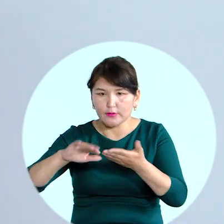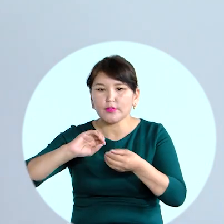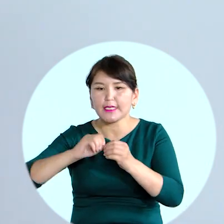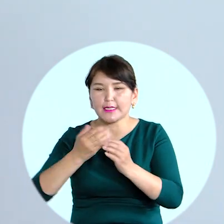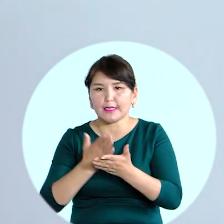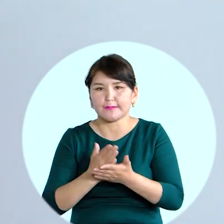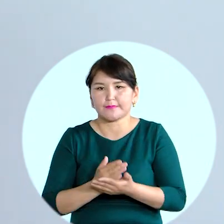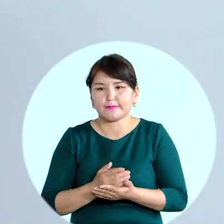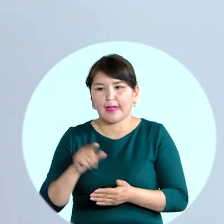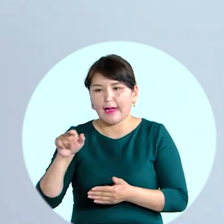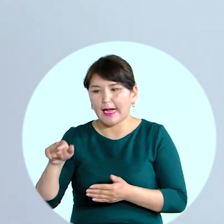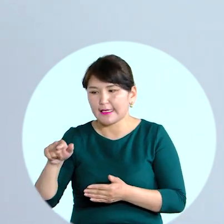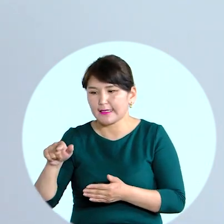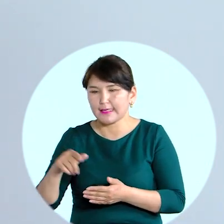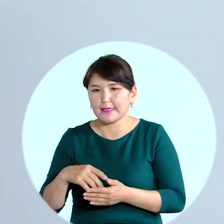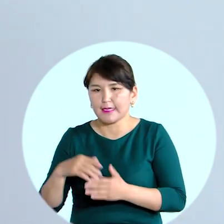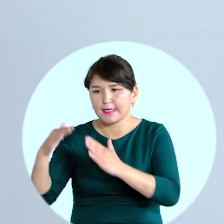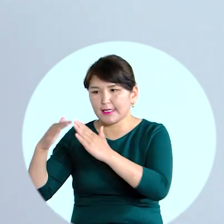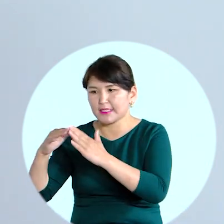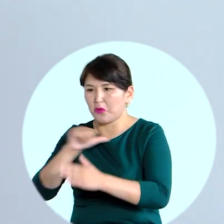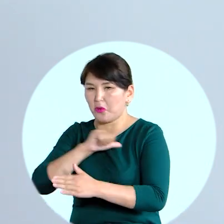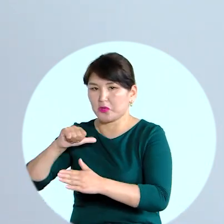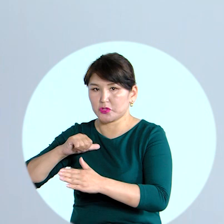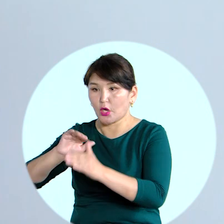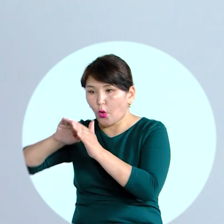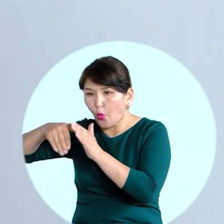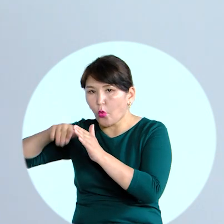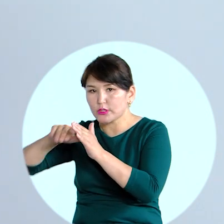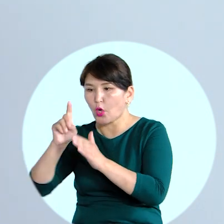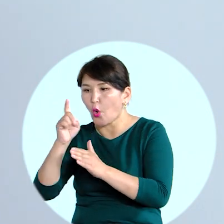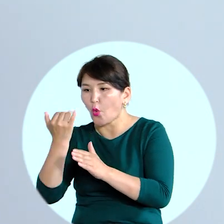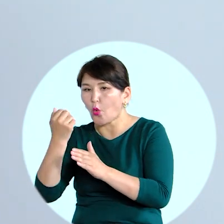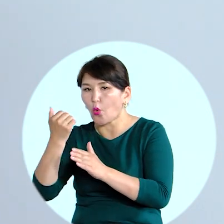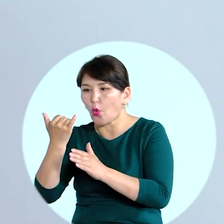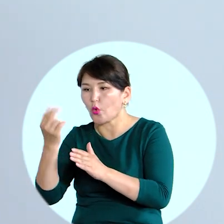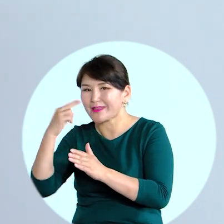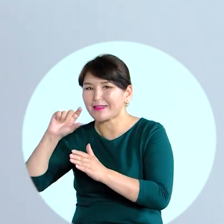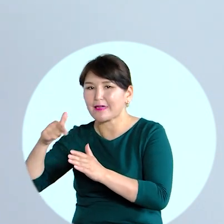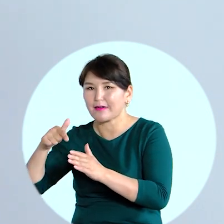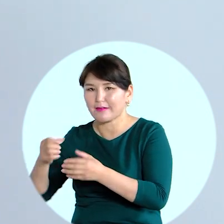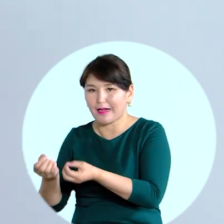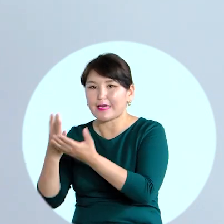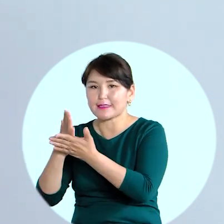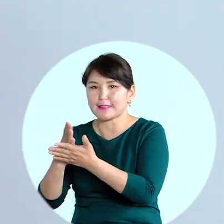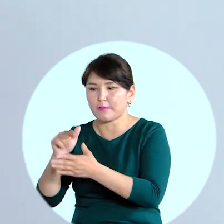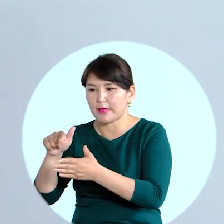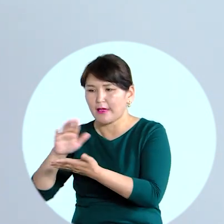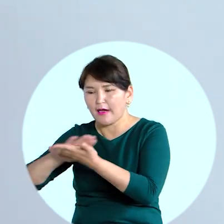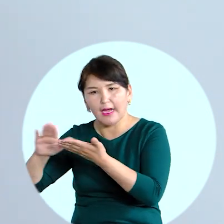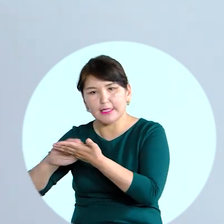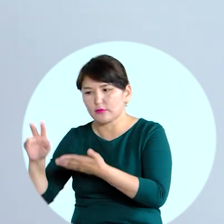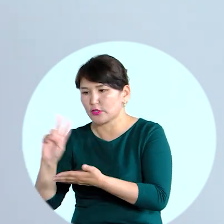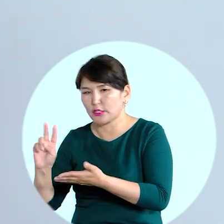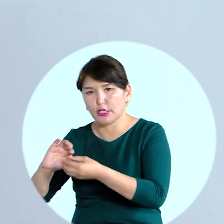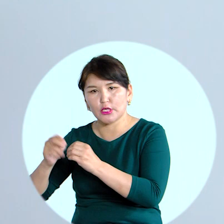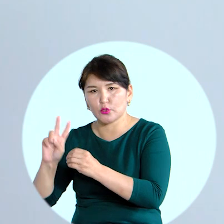усдууд дээр яадаг вэ? Тэгвэл гэр хорооллын худгуу усан дээр бас халдваргүйтгэл бол хийгдсэн байгаа. Харин гэртээ өөрөөсөө худаг